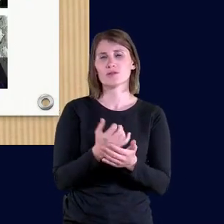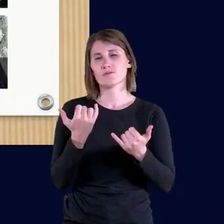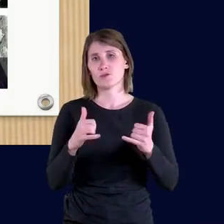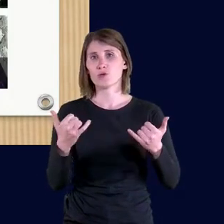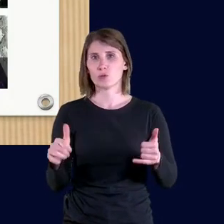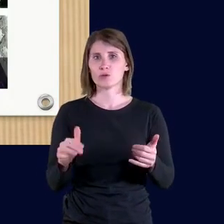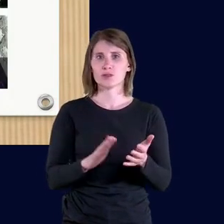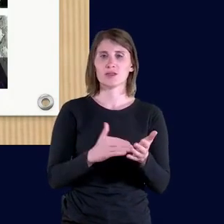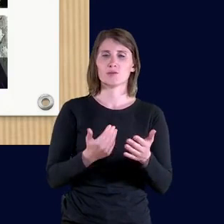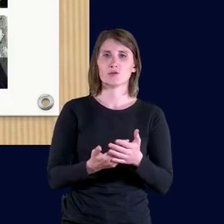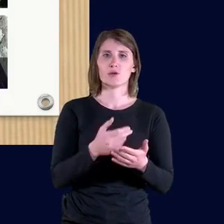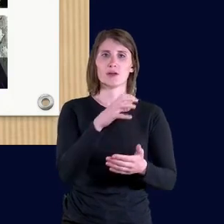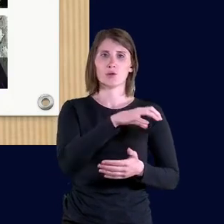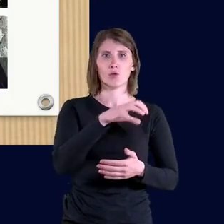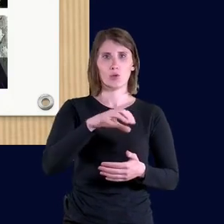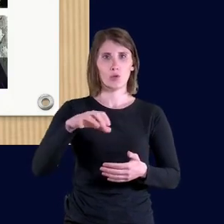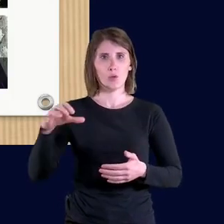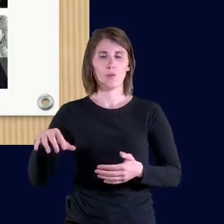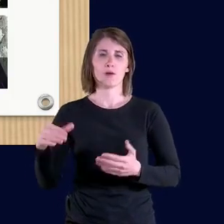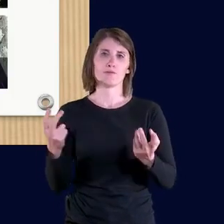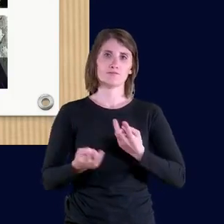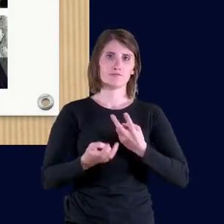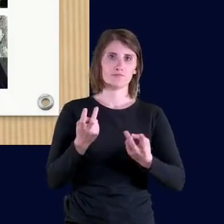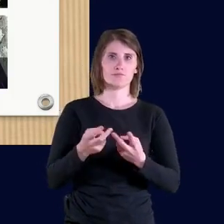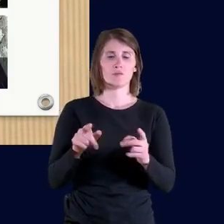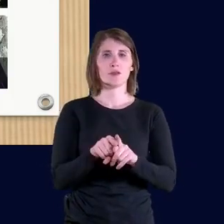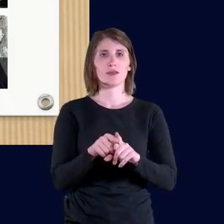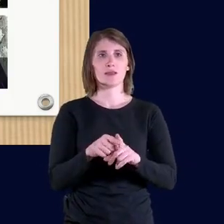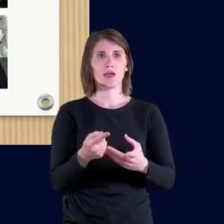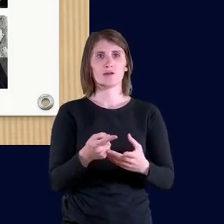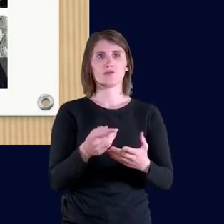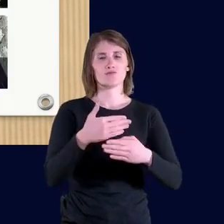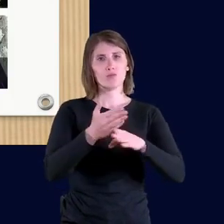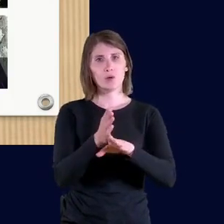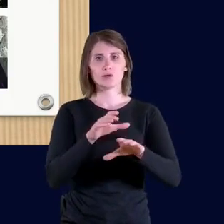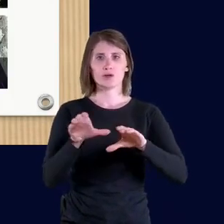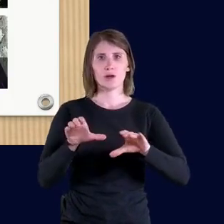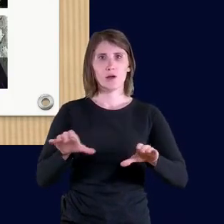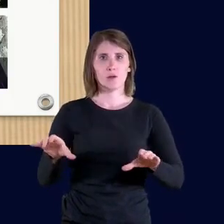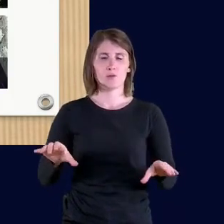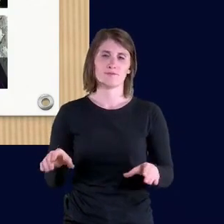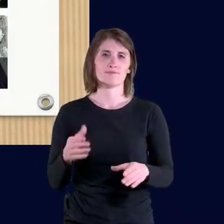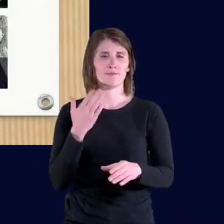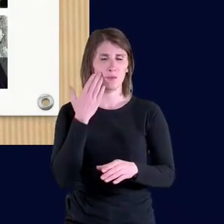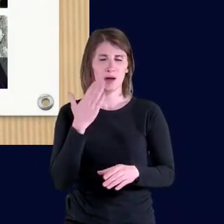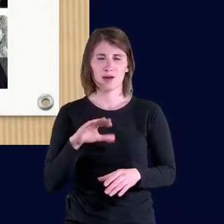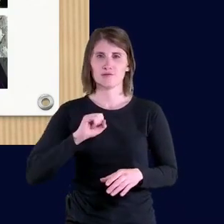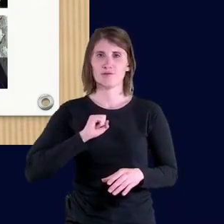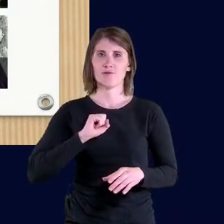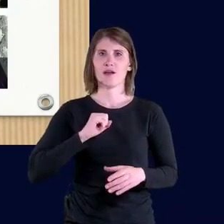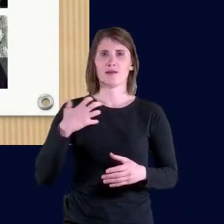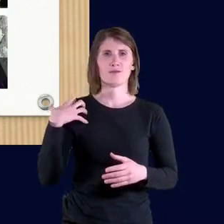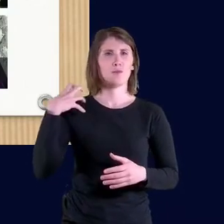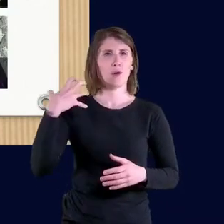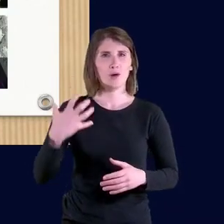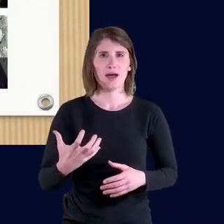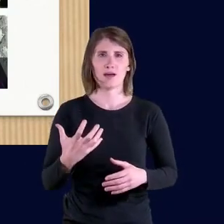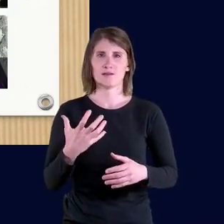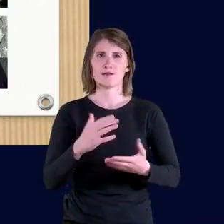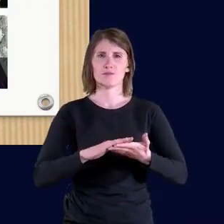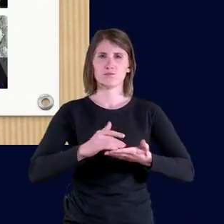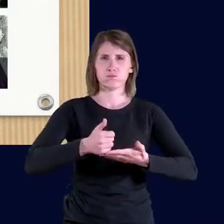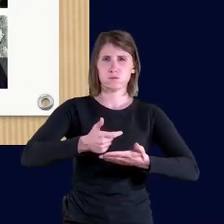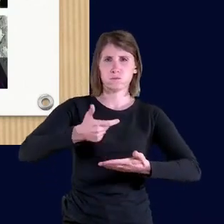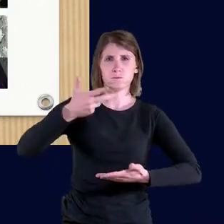mamy tutaj kolekcję mamy tutaj różnego rodzaju dziedziny bardzo fajny przy bogate zbiory